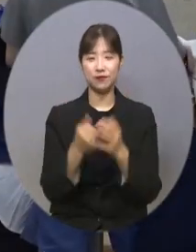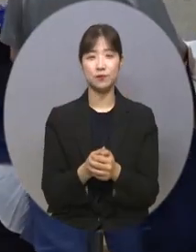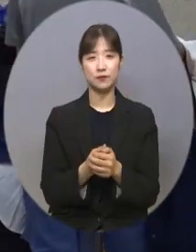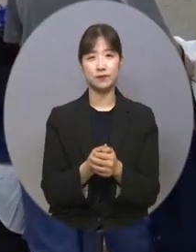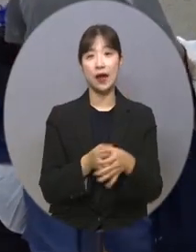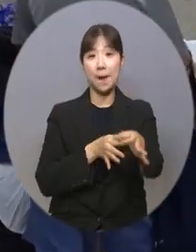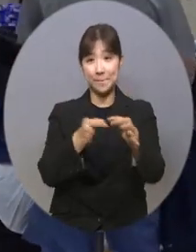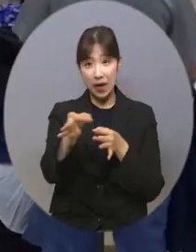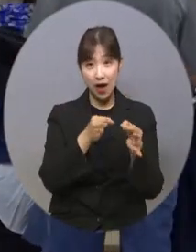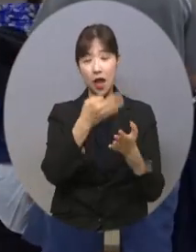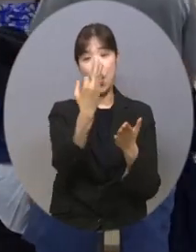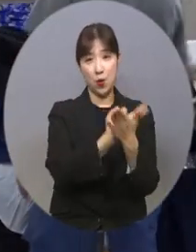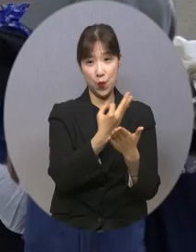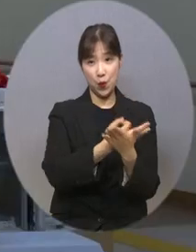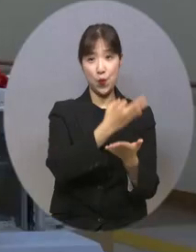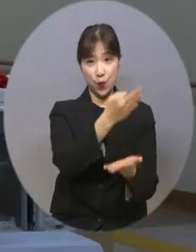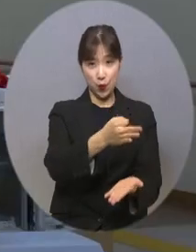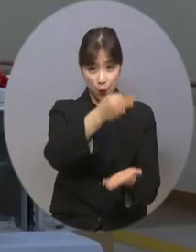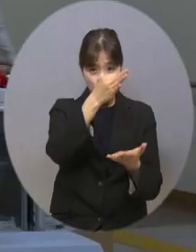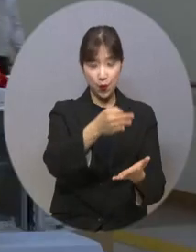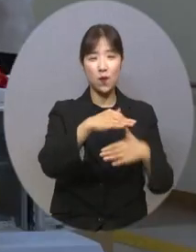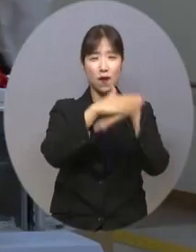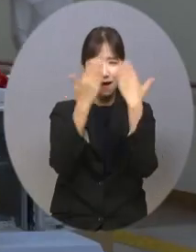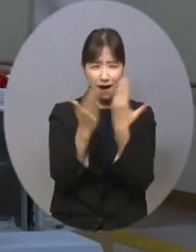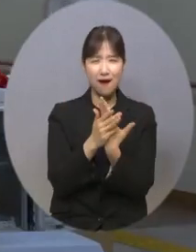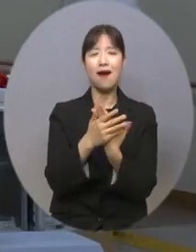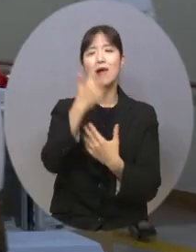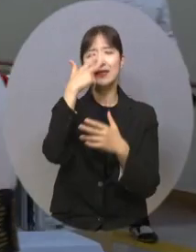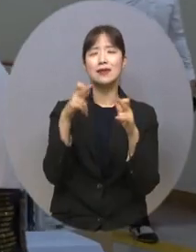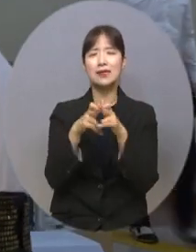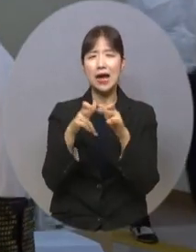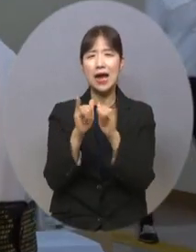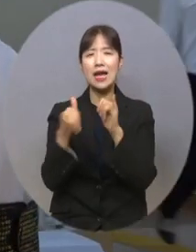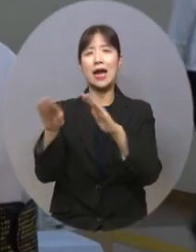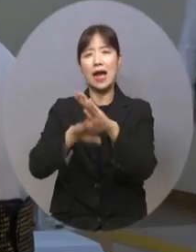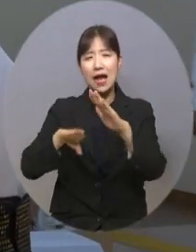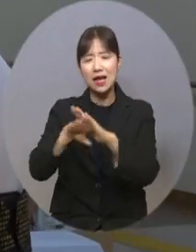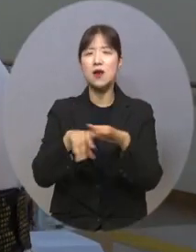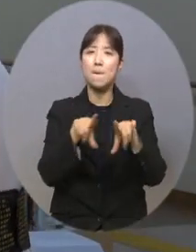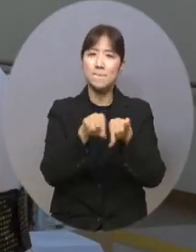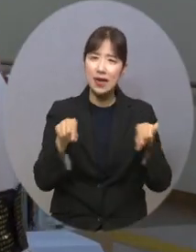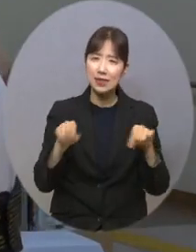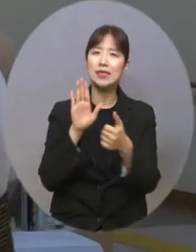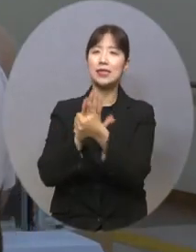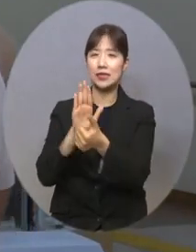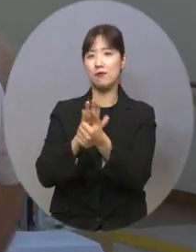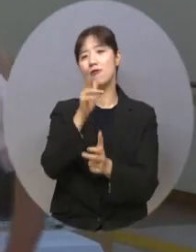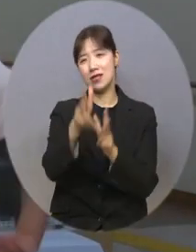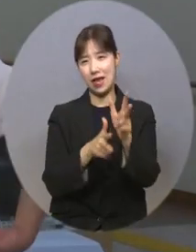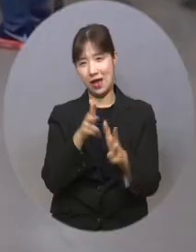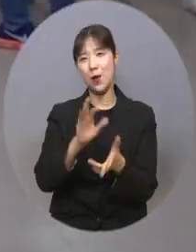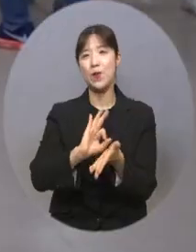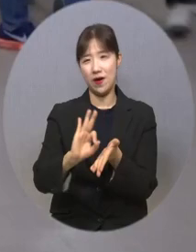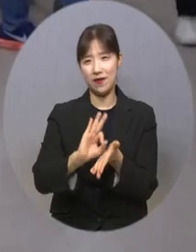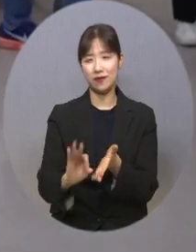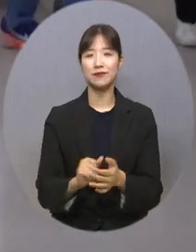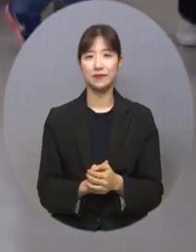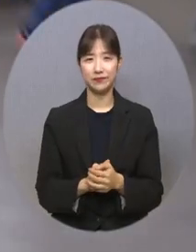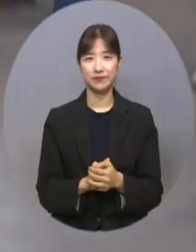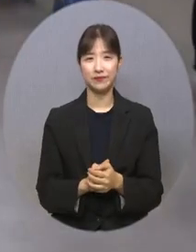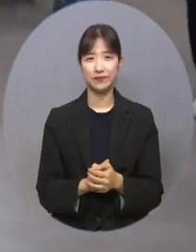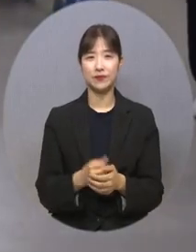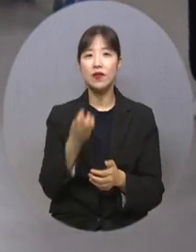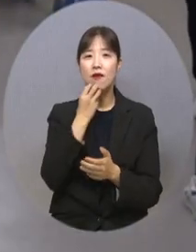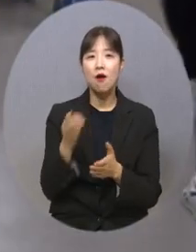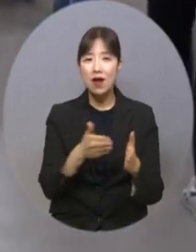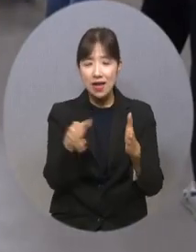수익금 전액은 경기 지역 제가 시각장애인 가정의 밑반찬 지원 사업으로 사용됩니다. 경기